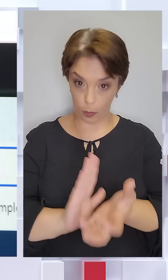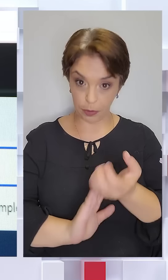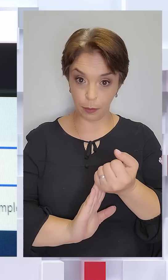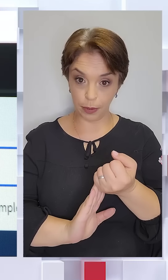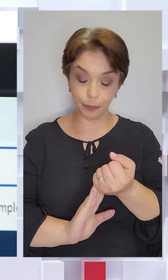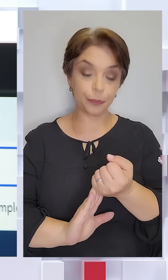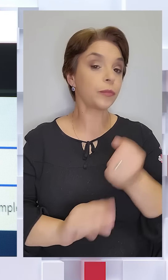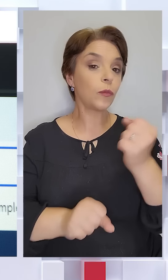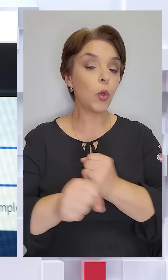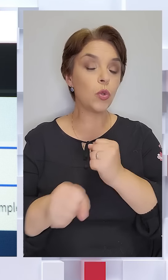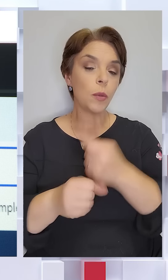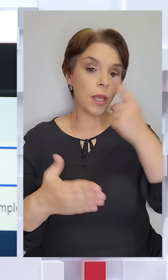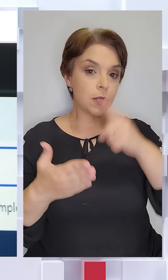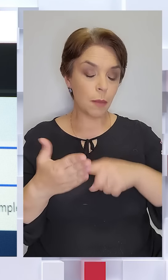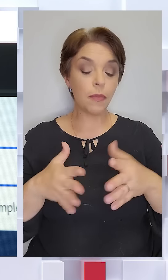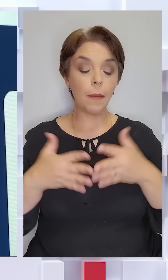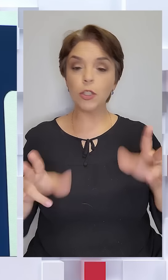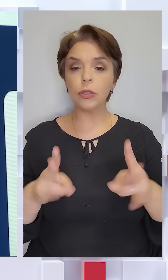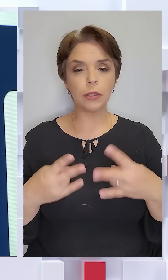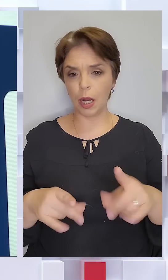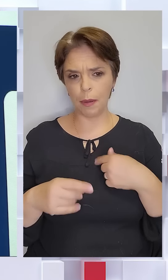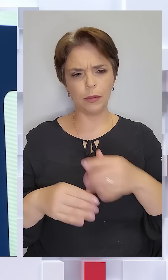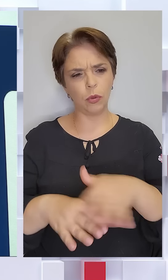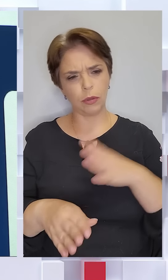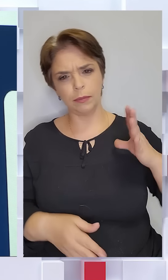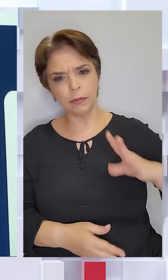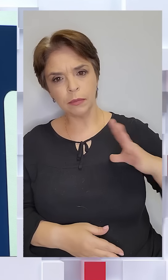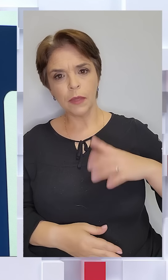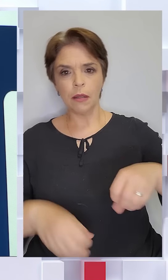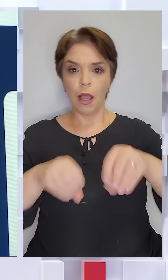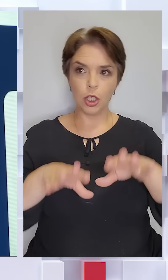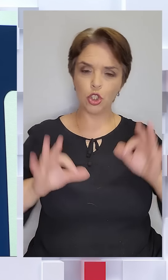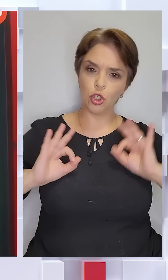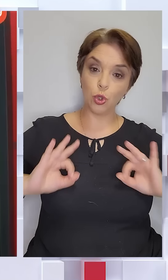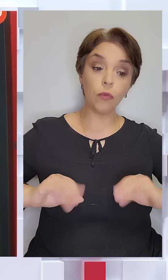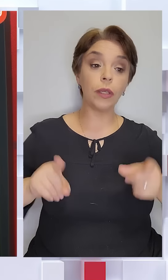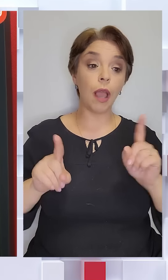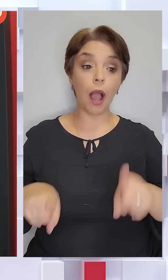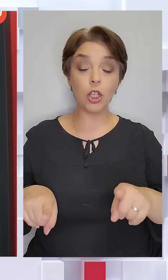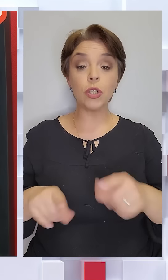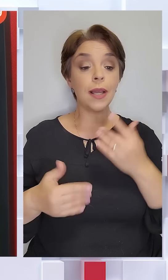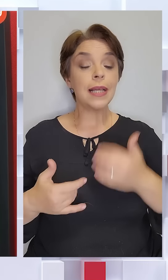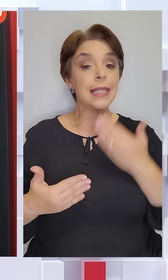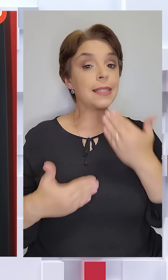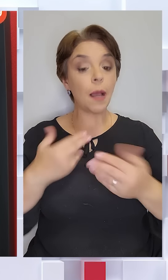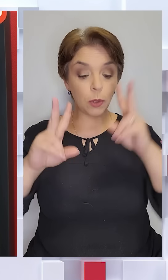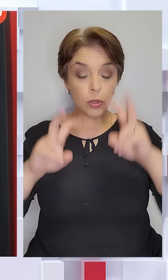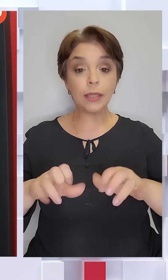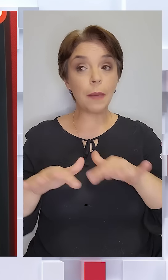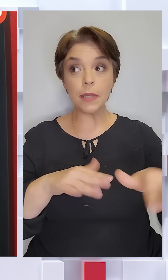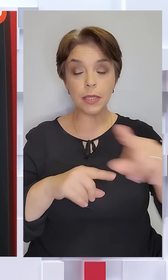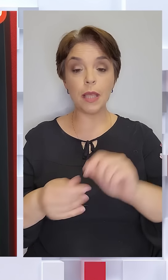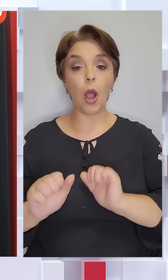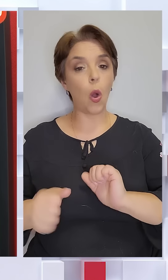підтримки. Розробники запевняють, більше не треба буде тривалий час очікувати на рішення чиновників, адже запити розглядатимуть на